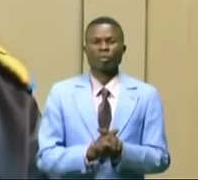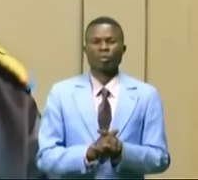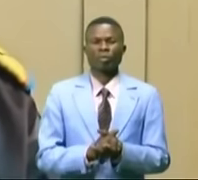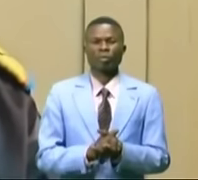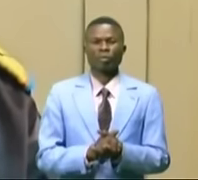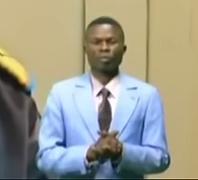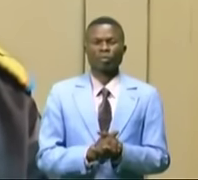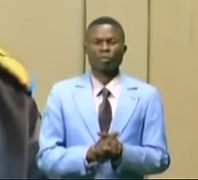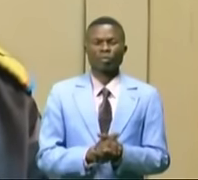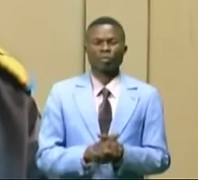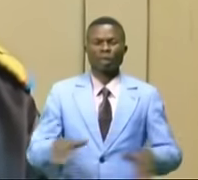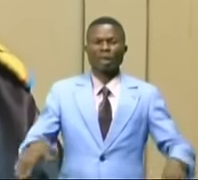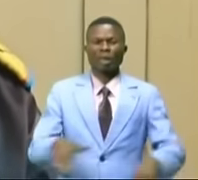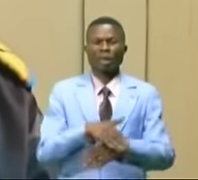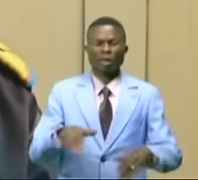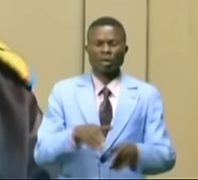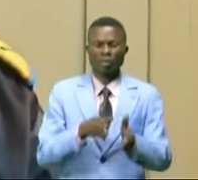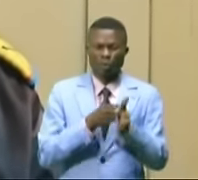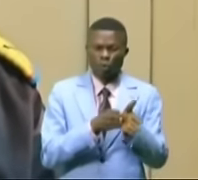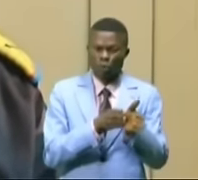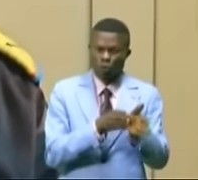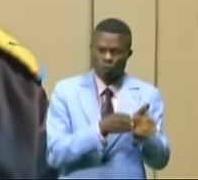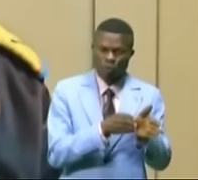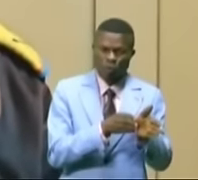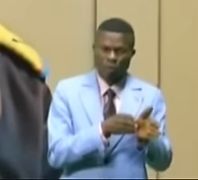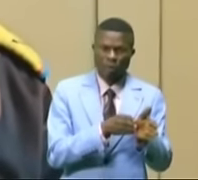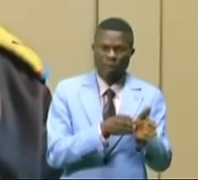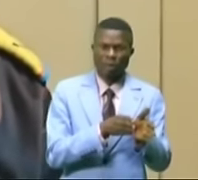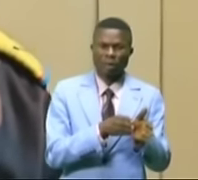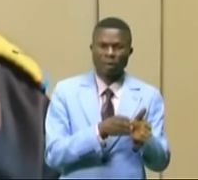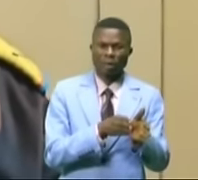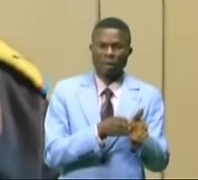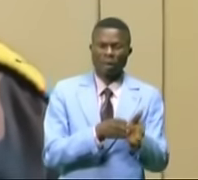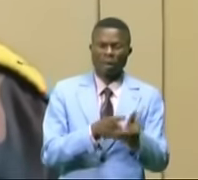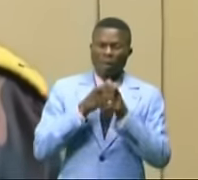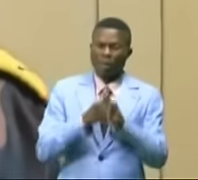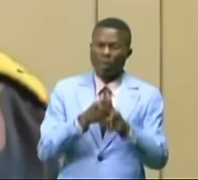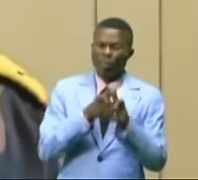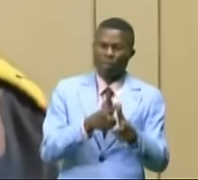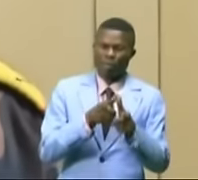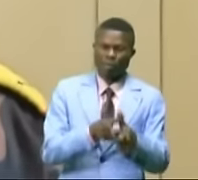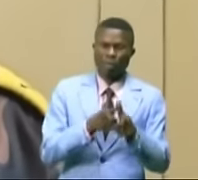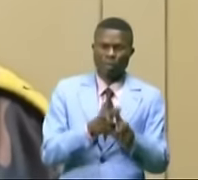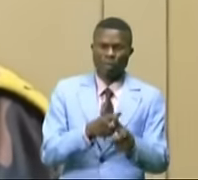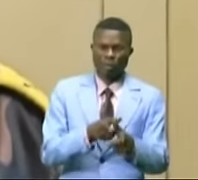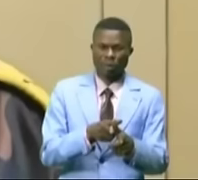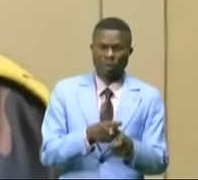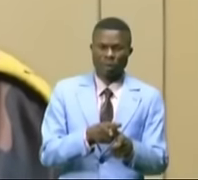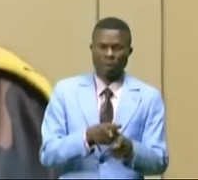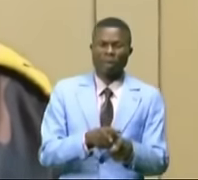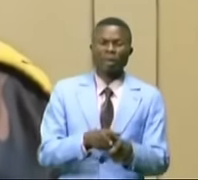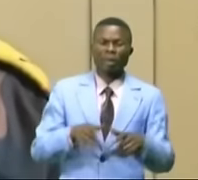des trajectoires suivies par les tirs de ces drones.